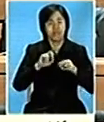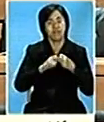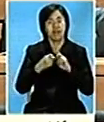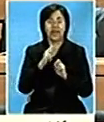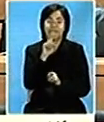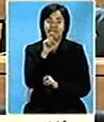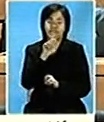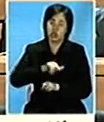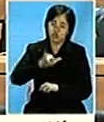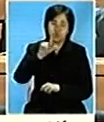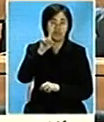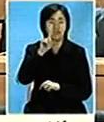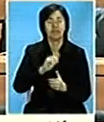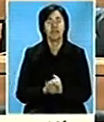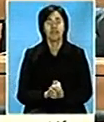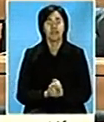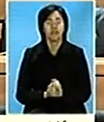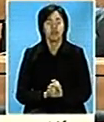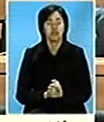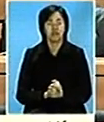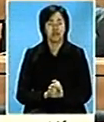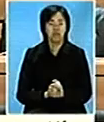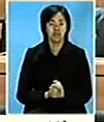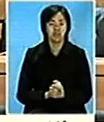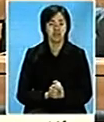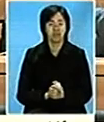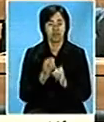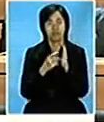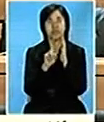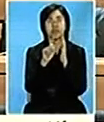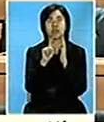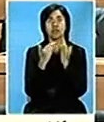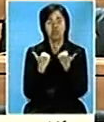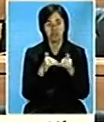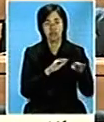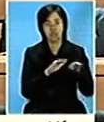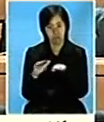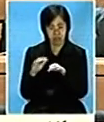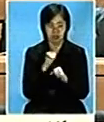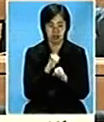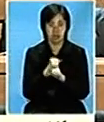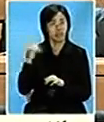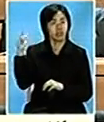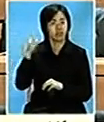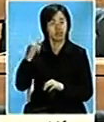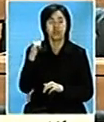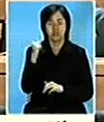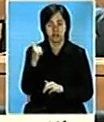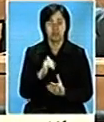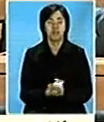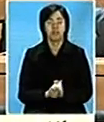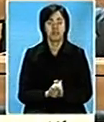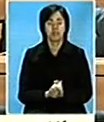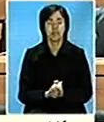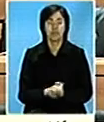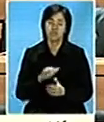ไม่ได้ดังนั้นศักยภาพของขอนแก่นมีเพียงพร้อมทางด้านสายการบินนะครับซึ่งจะบินตร